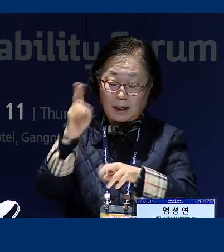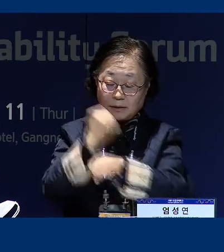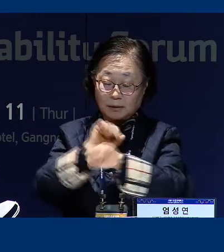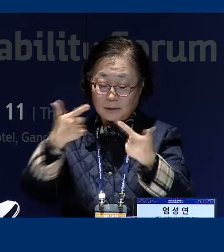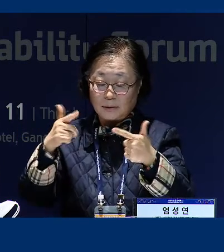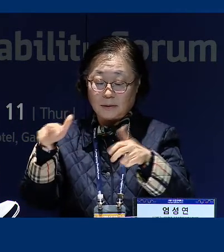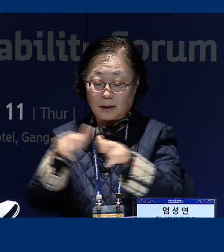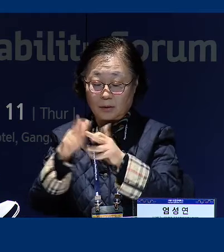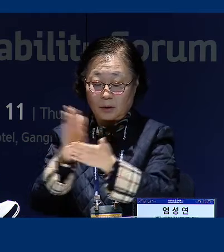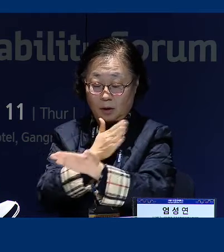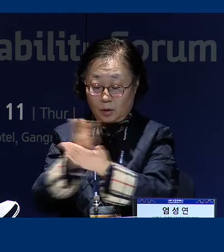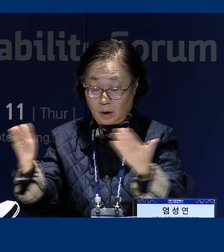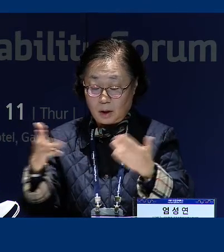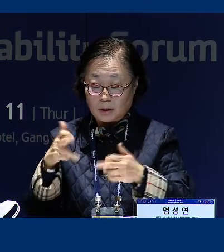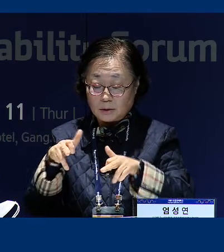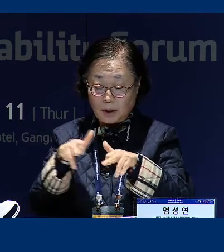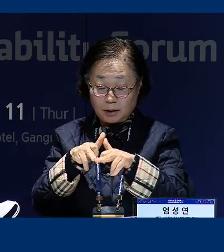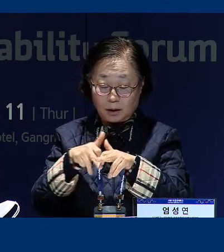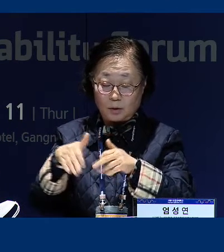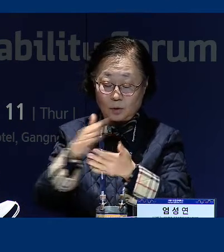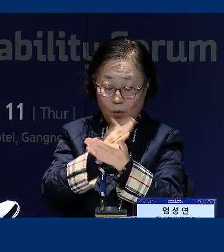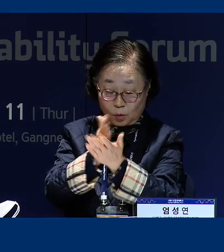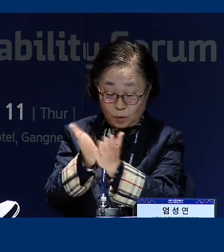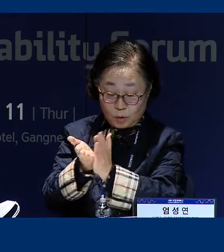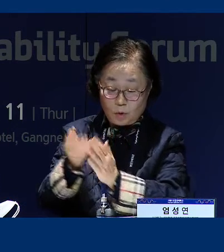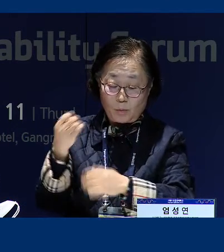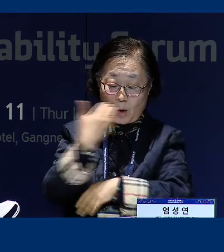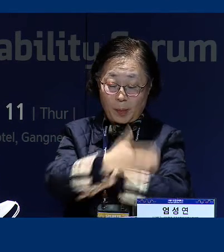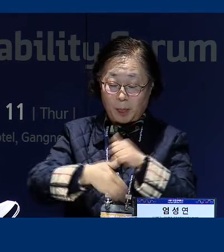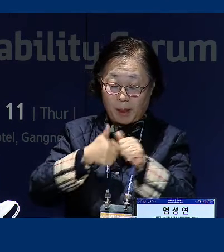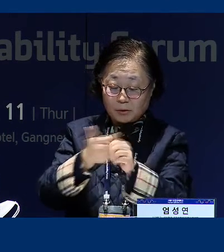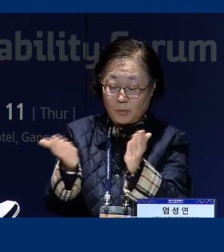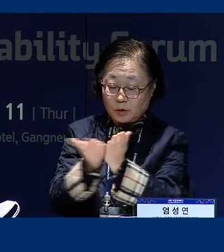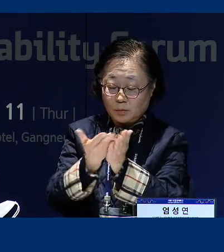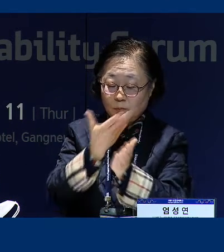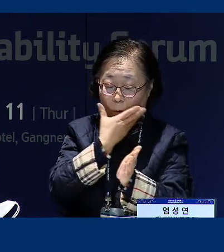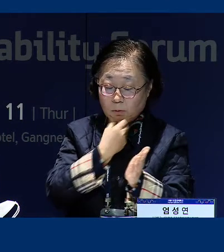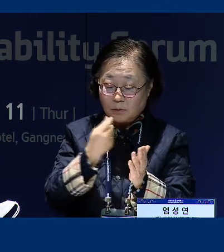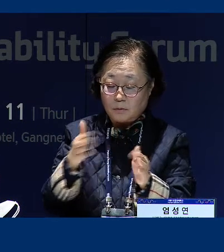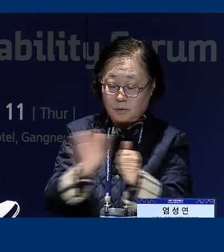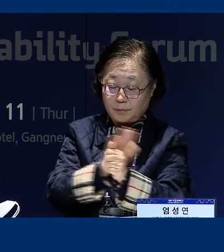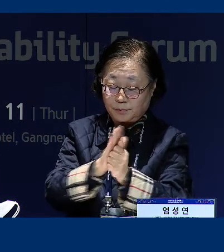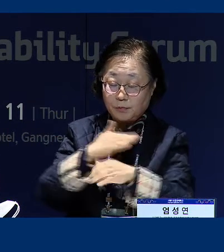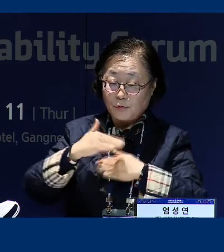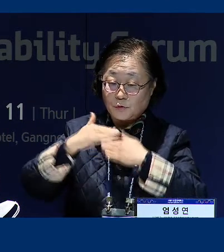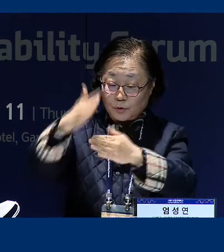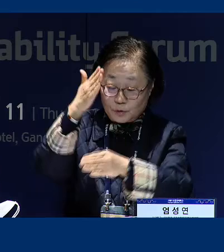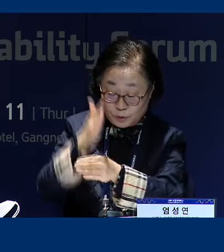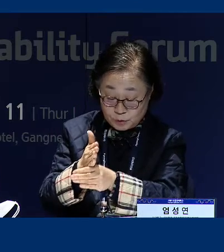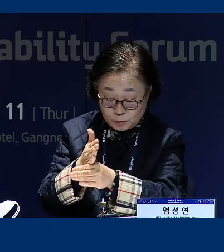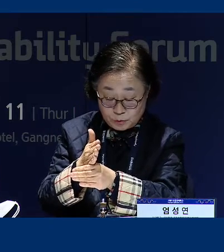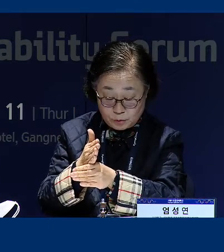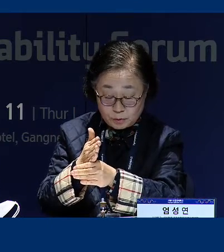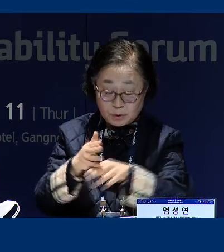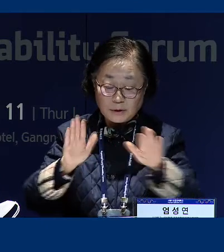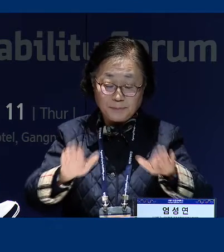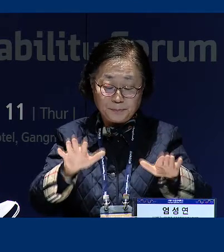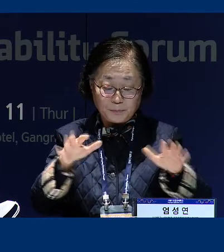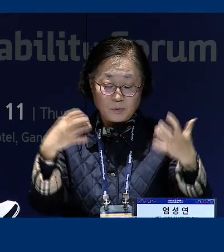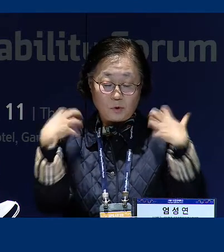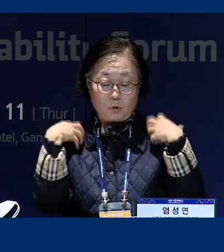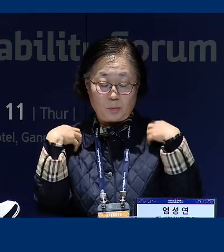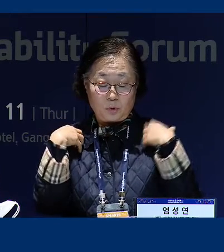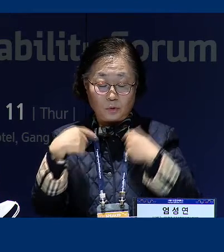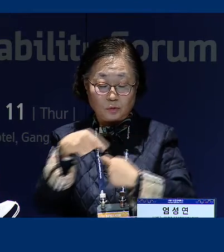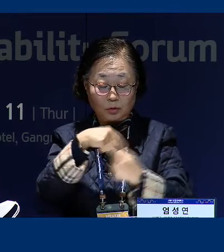2019년 7월 장애인 등급제가 폐지되고 장애의 정도가 심한 장애인과 정도가 심하지 않은